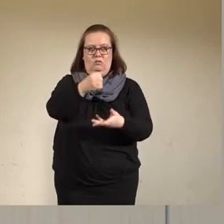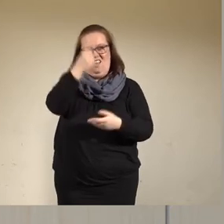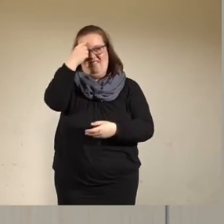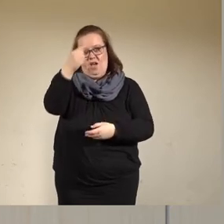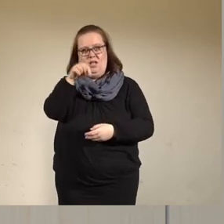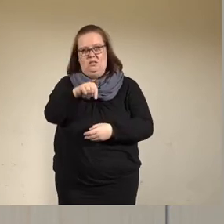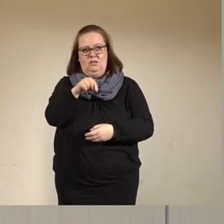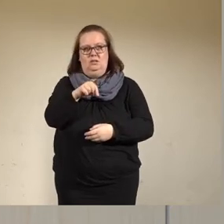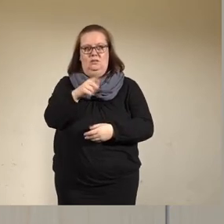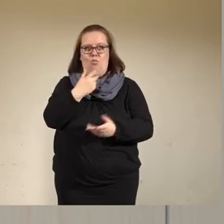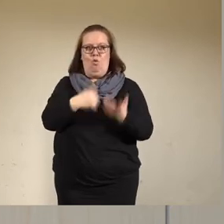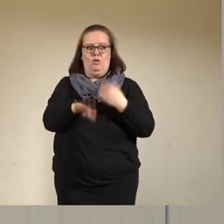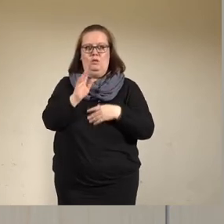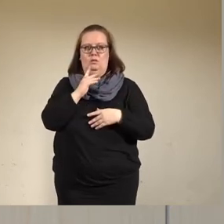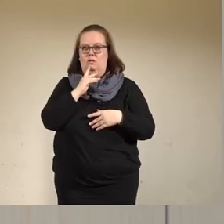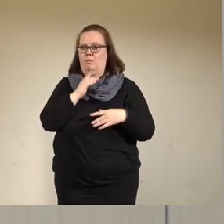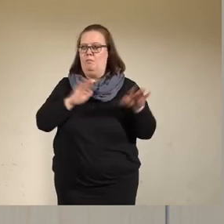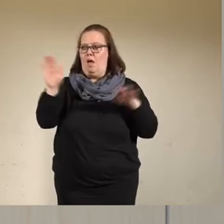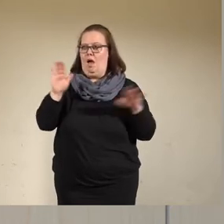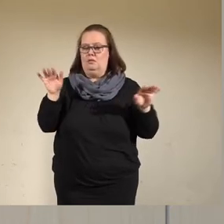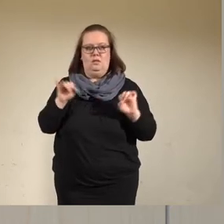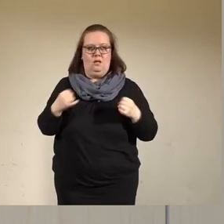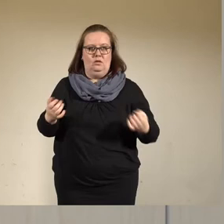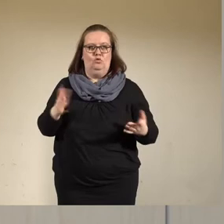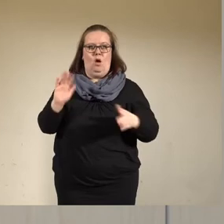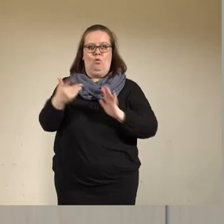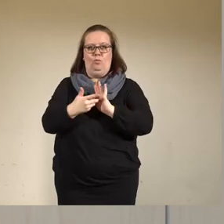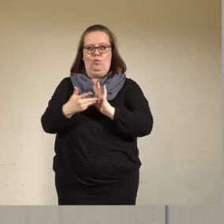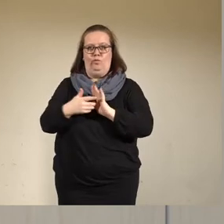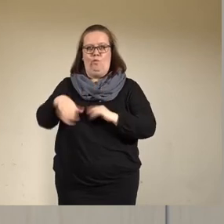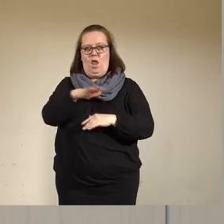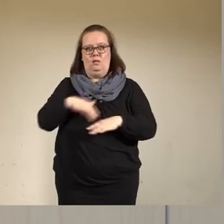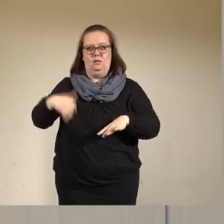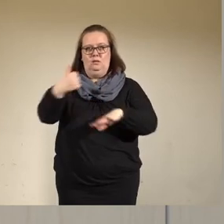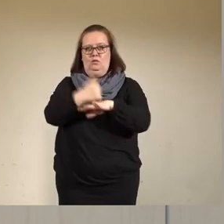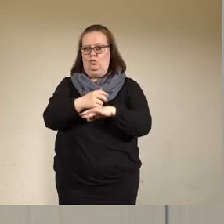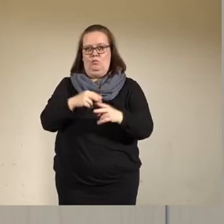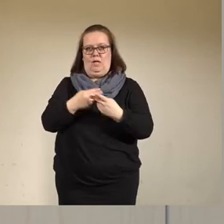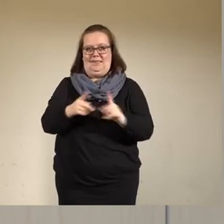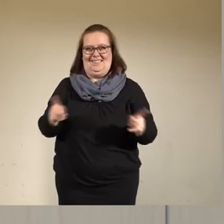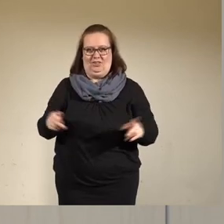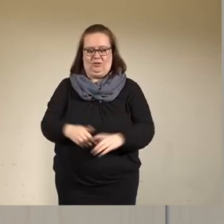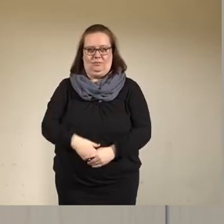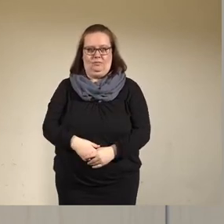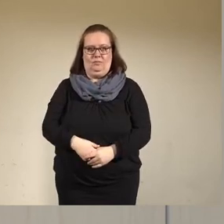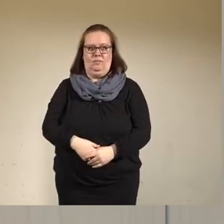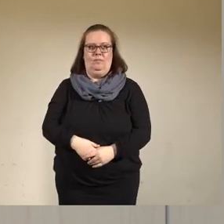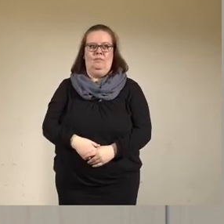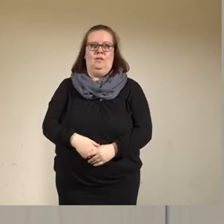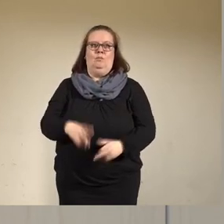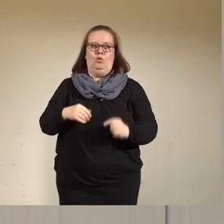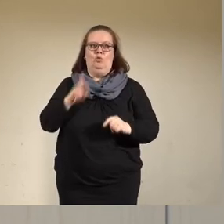genau, dass das hier nicht mehrheitsfähig ist und wohl auch einer Prüfung durch die Landesdirektion nicht standhalten wird. Das ist